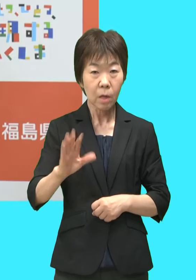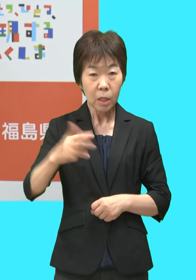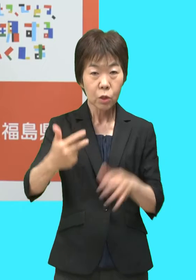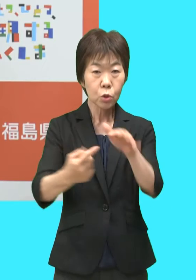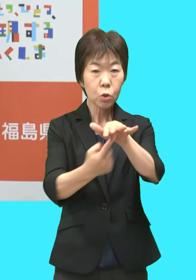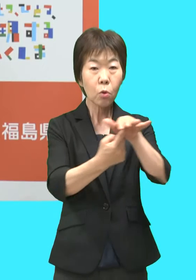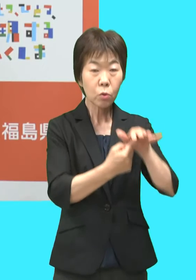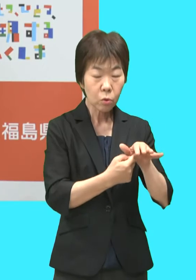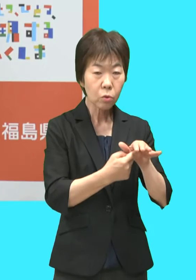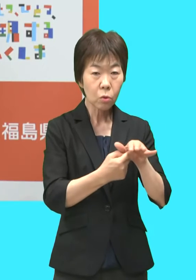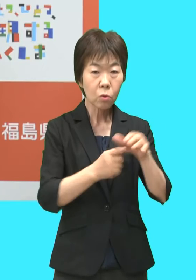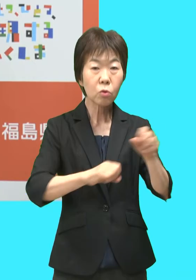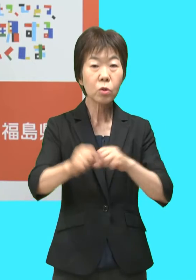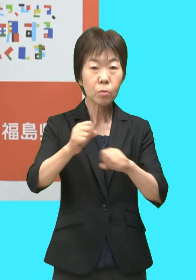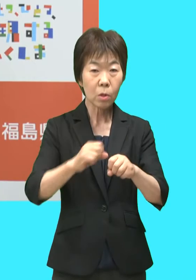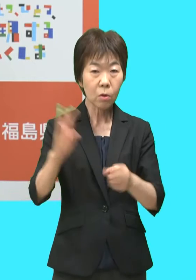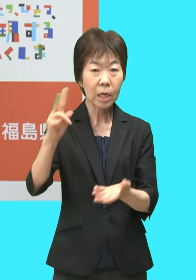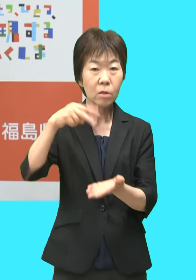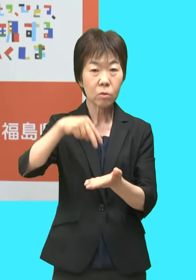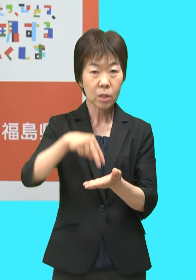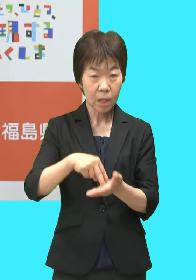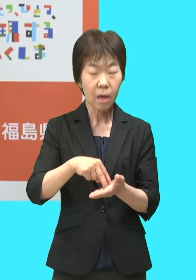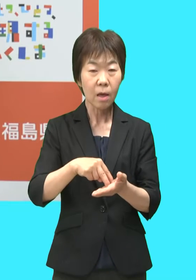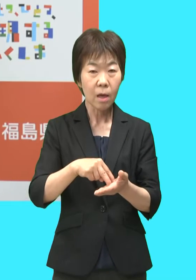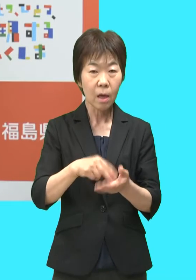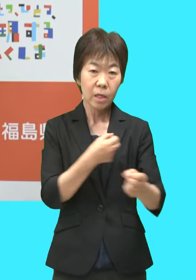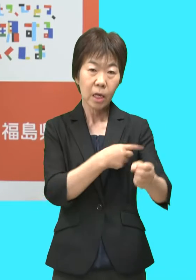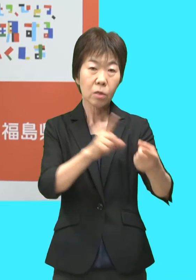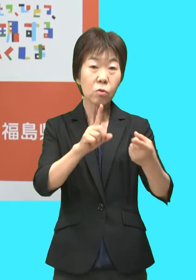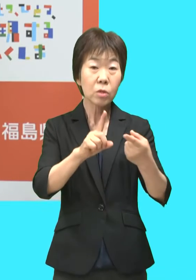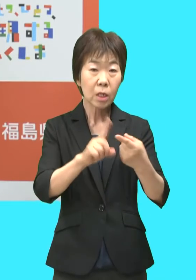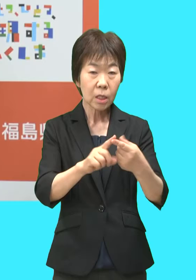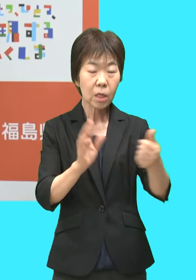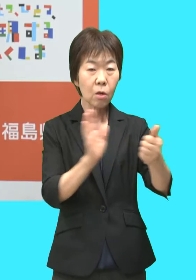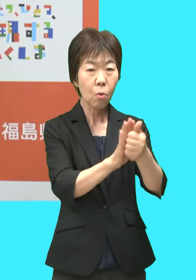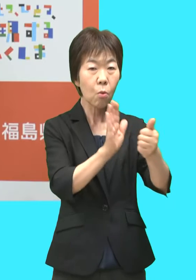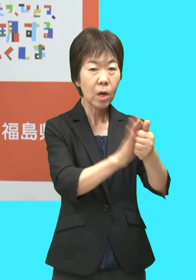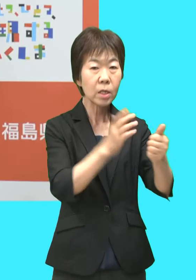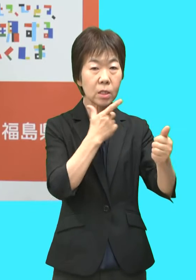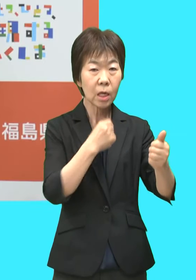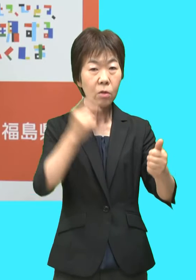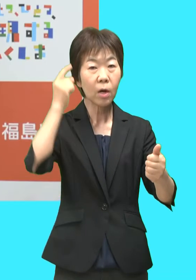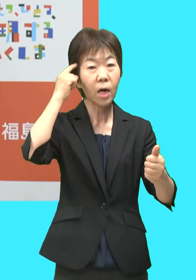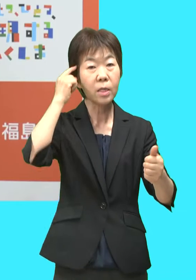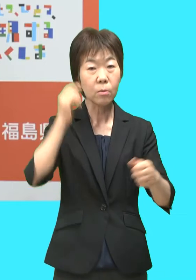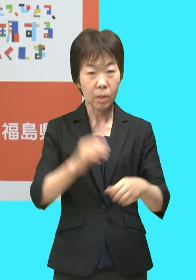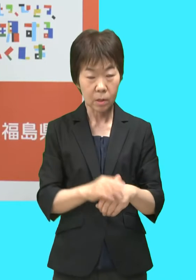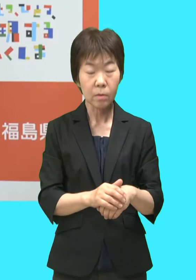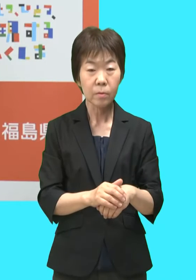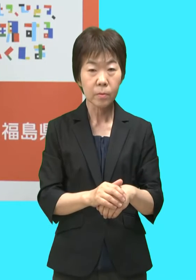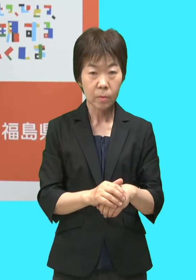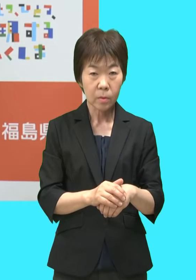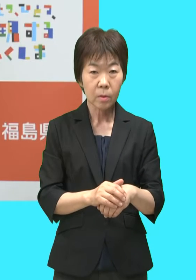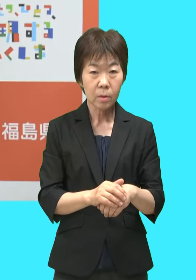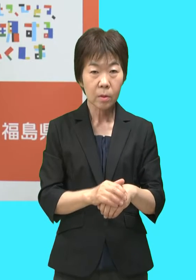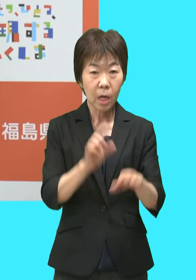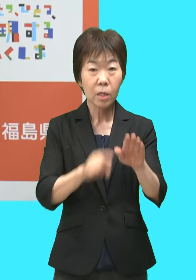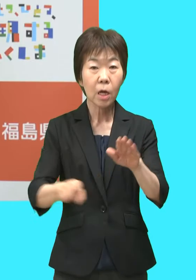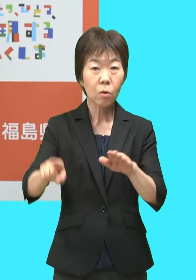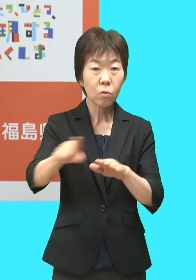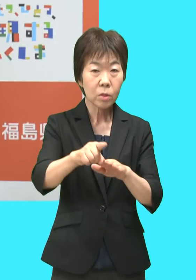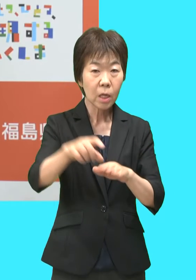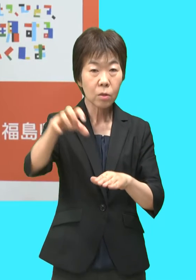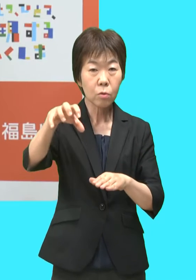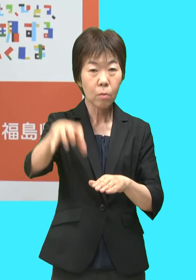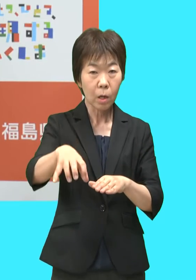組みを県として先ほど言ったように積極的に応援したいと考えております。また先行している自治体